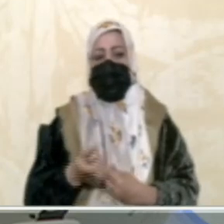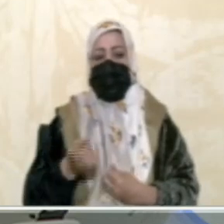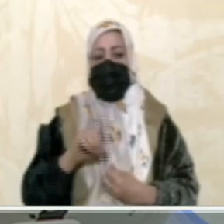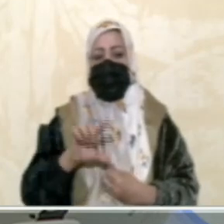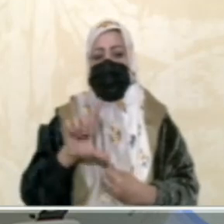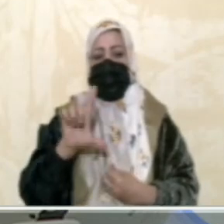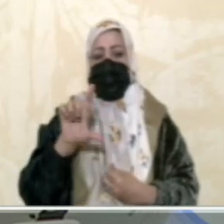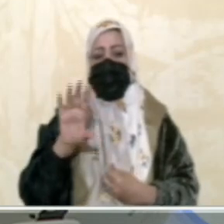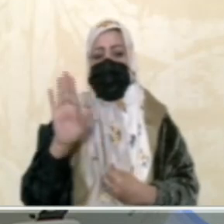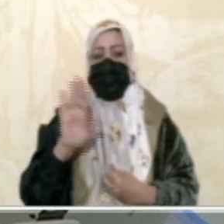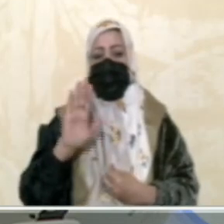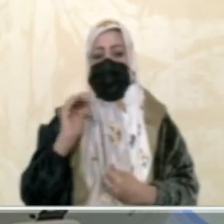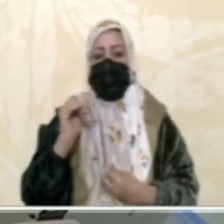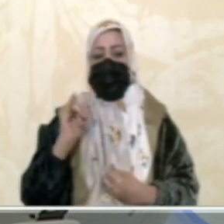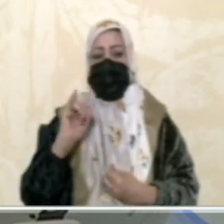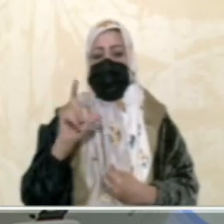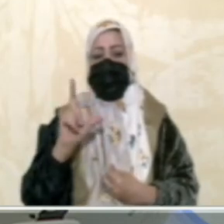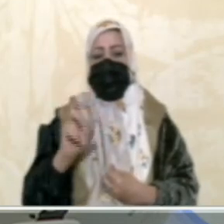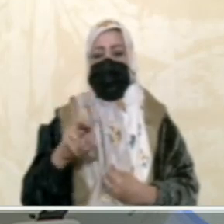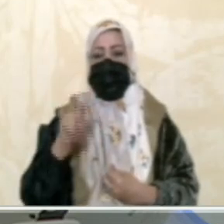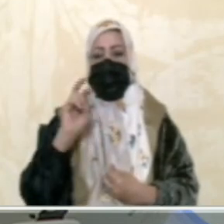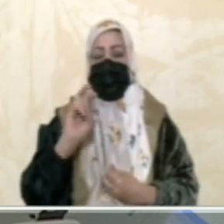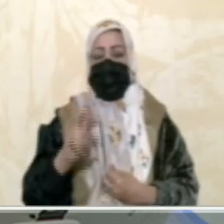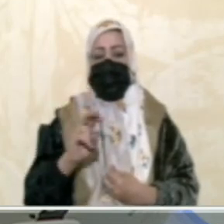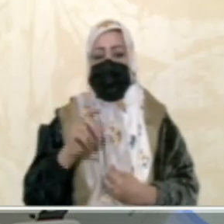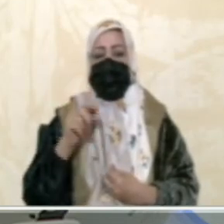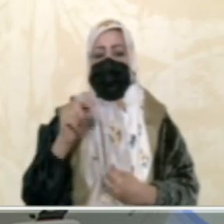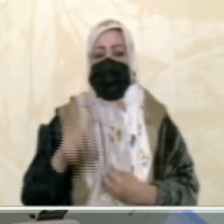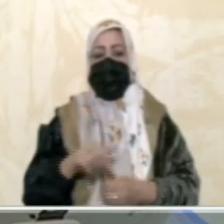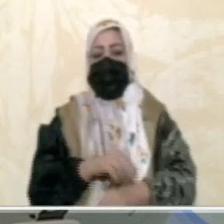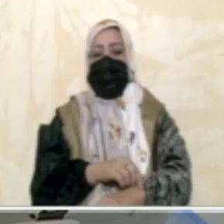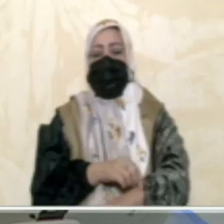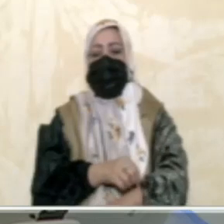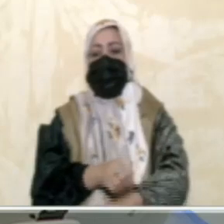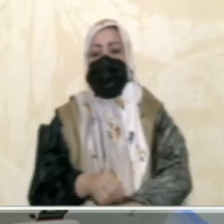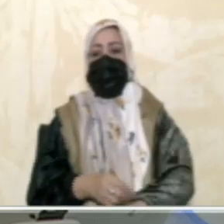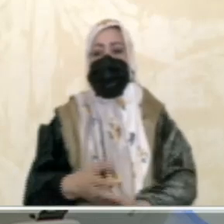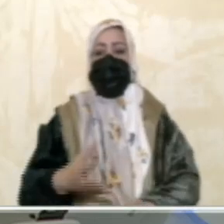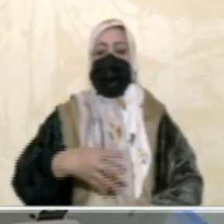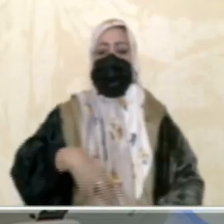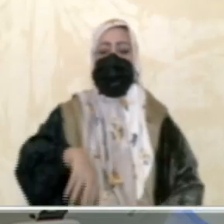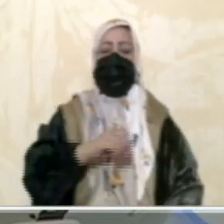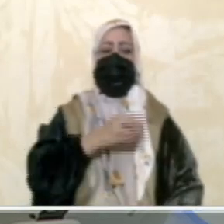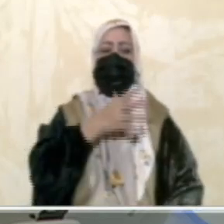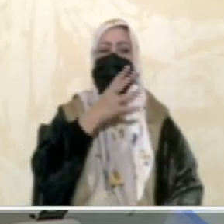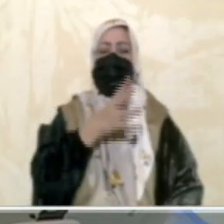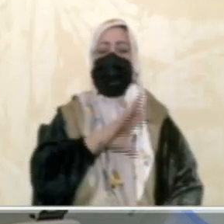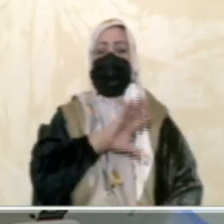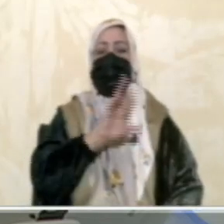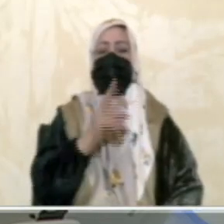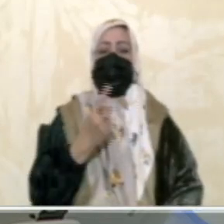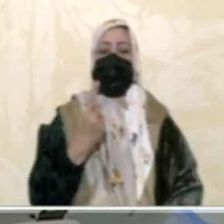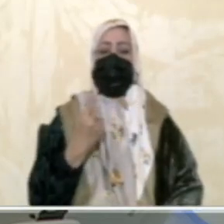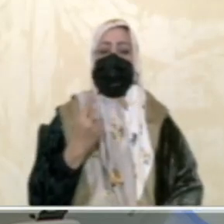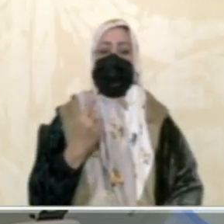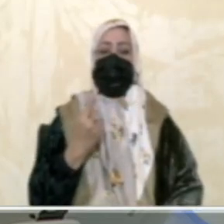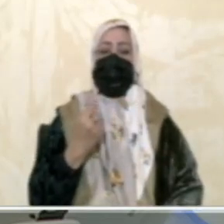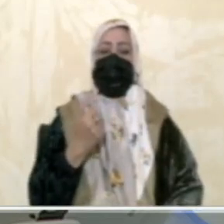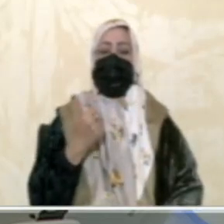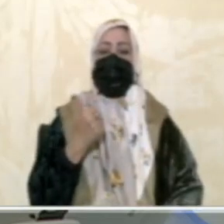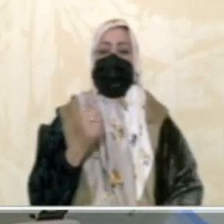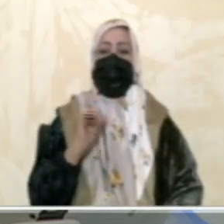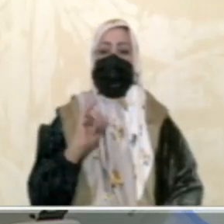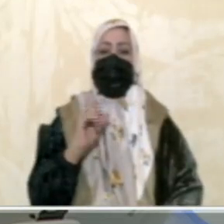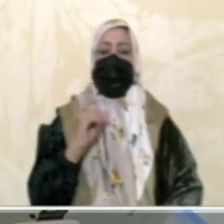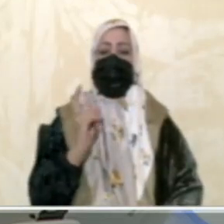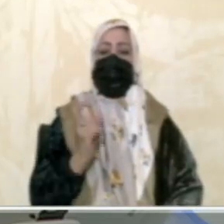الدفعه من هؤلاء الشيخ فيما اعلم الا الشيخ احمد بن عمر الراجحي من